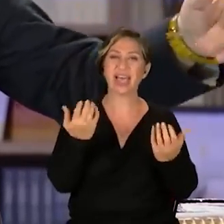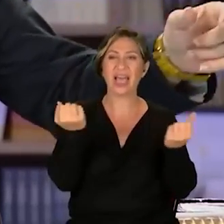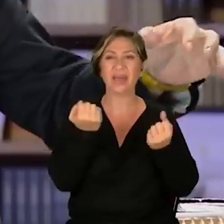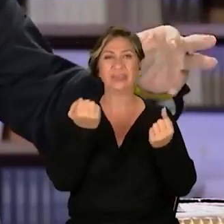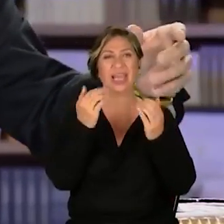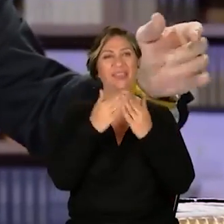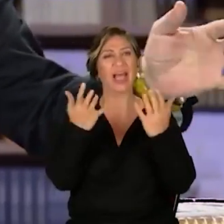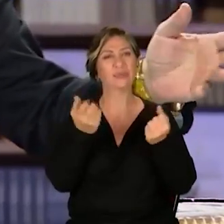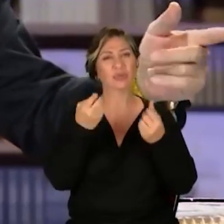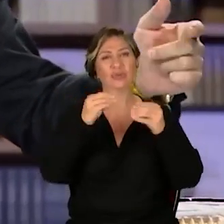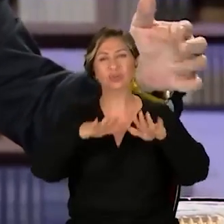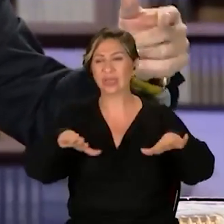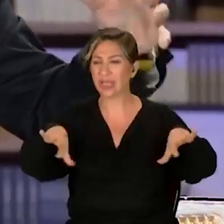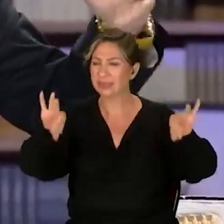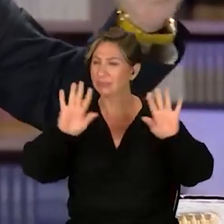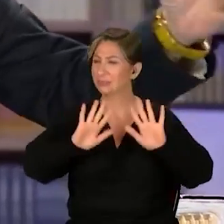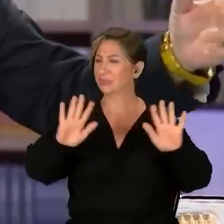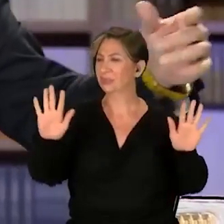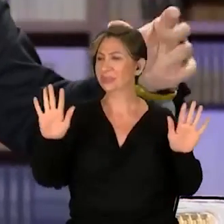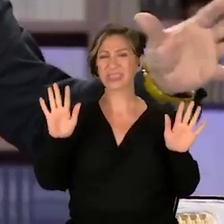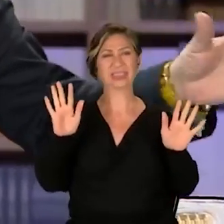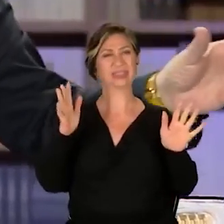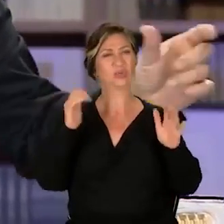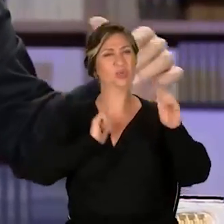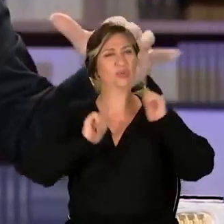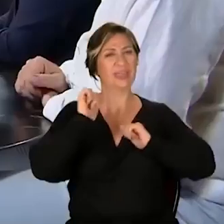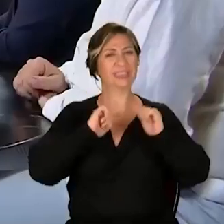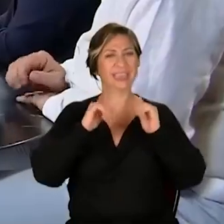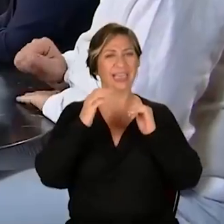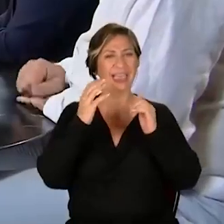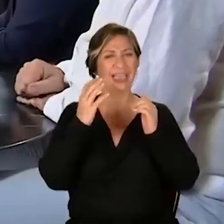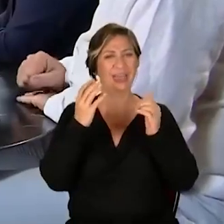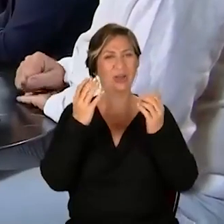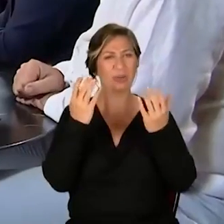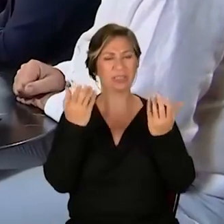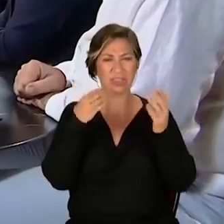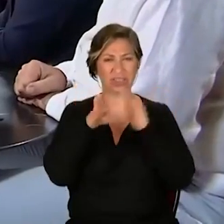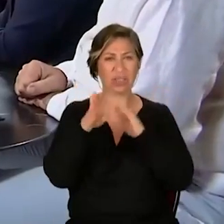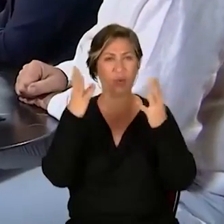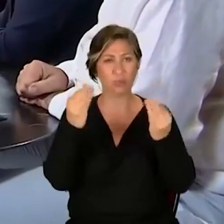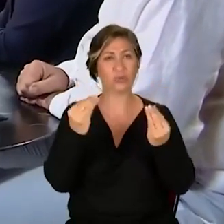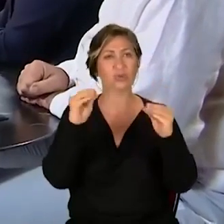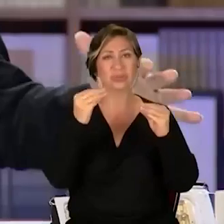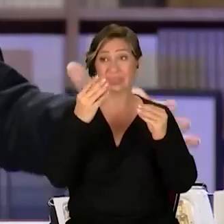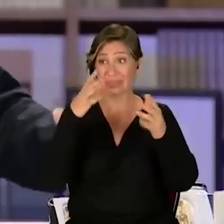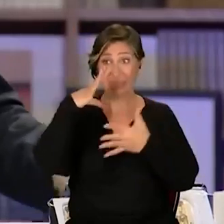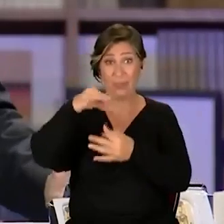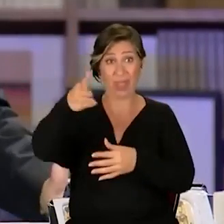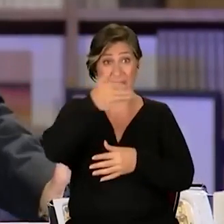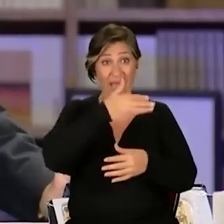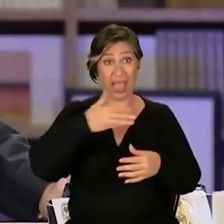arabasına evine almış, çocukları da kolejlere göndermiş bilmem ne, hatta üniversite haline girecek hale getirmiş falan tiplerle